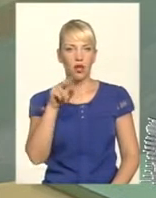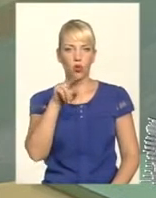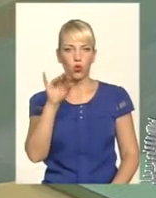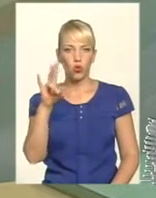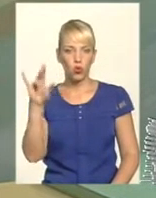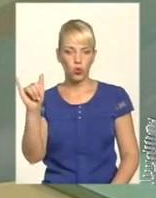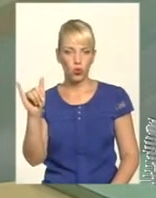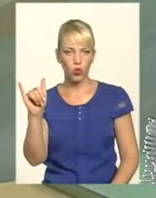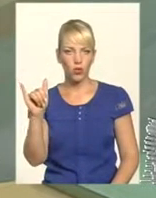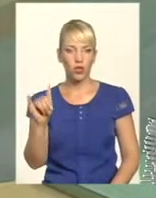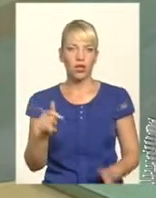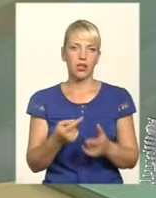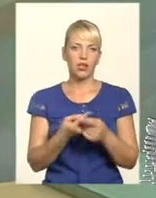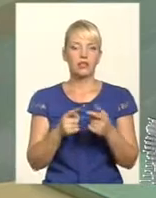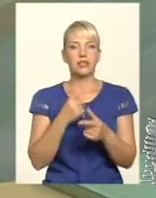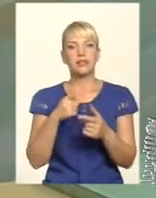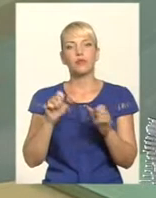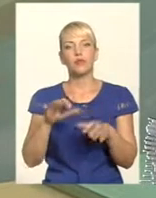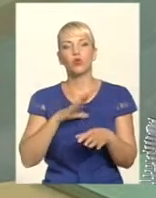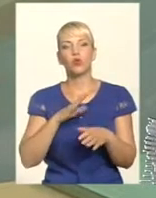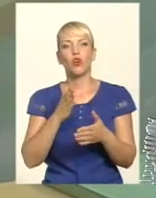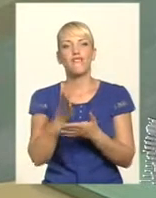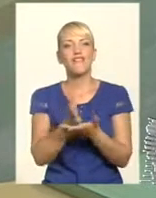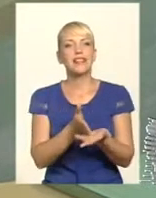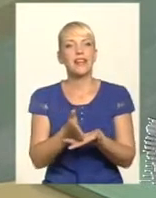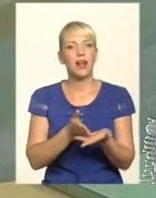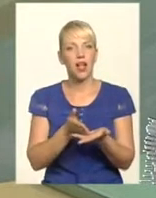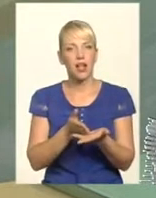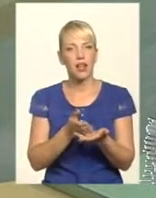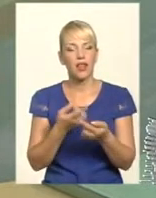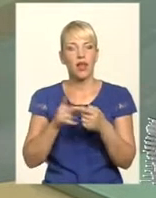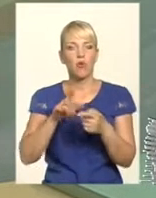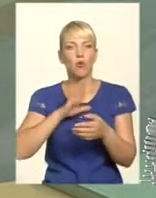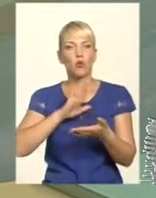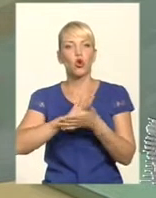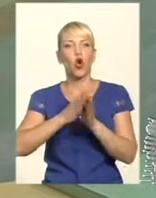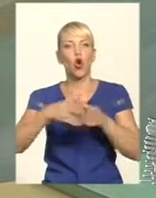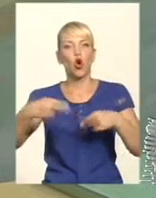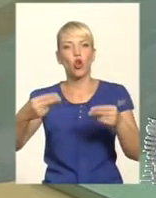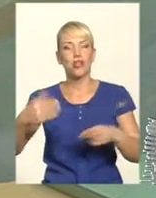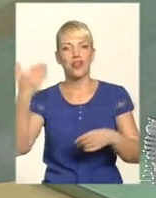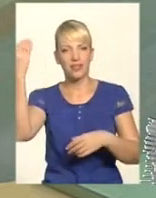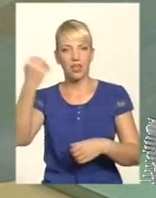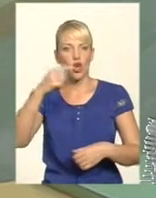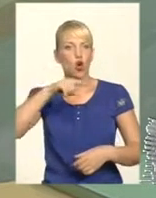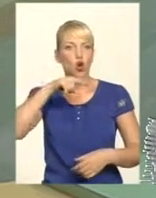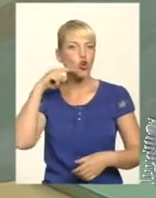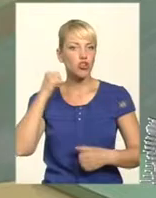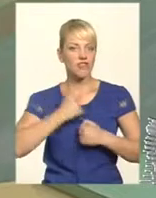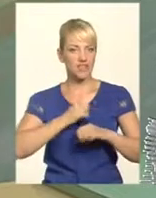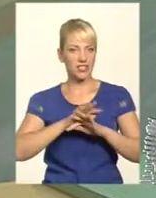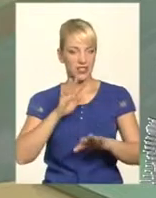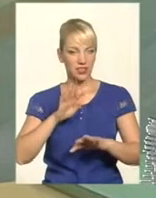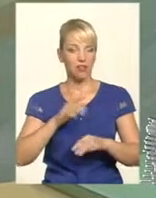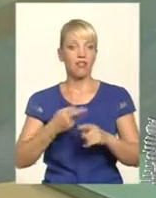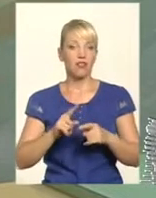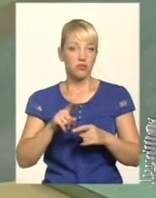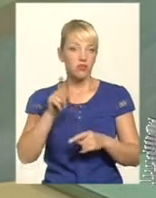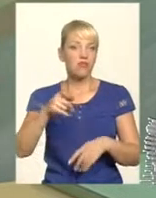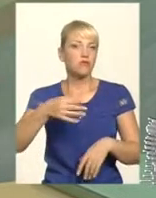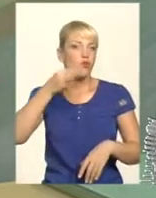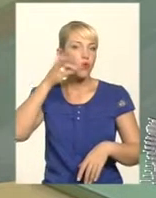це ветерани, чи це контрактники Збройних сил Російської Федерації, то ви розумієте, що це вже військові, які мають певний